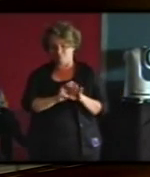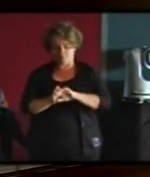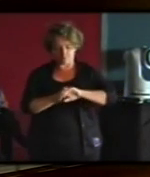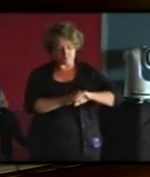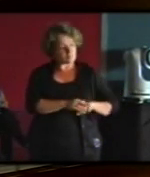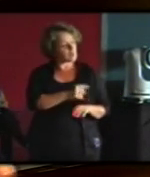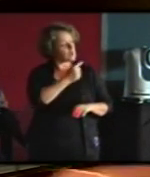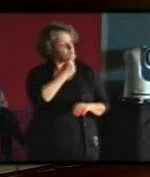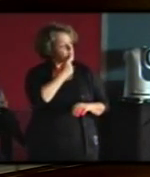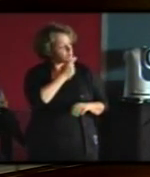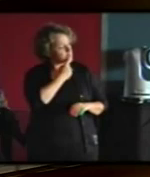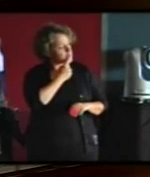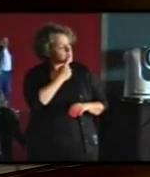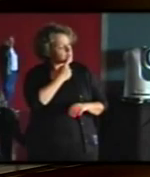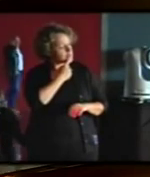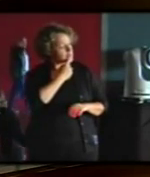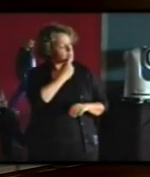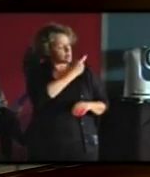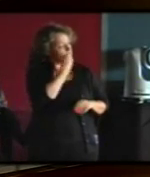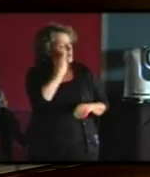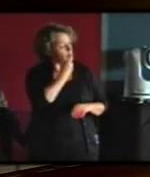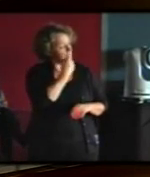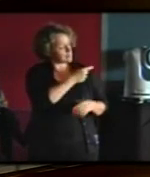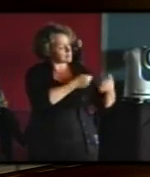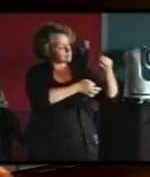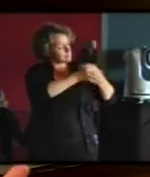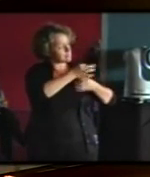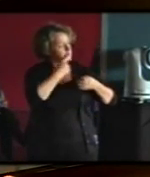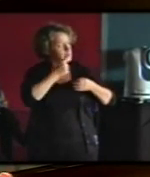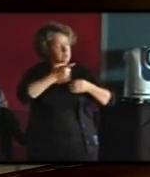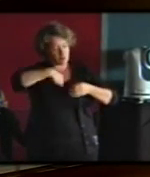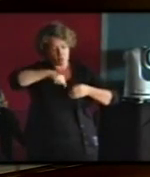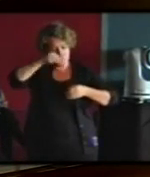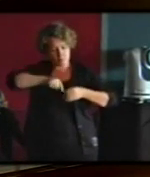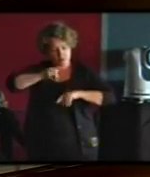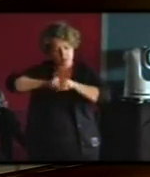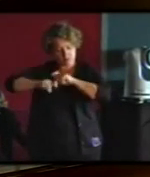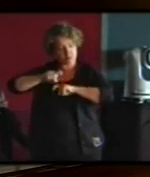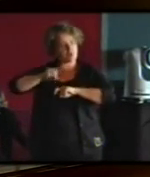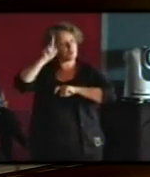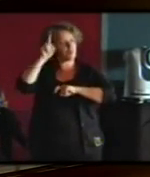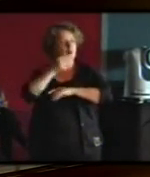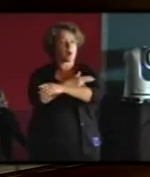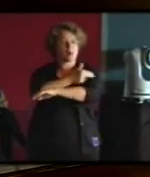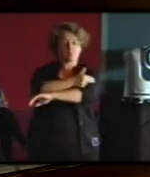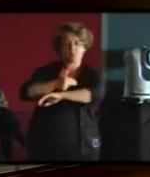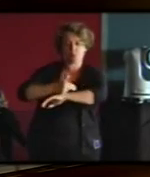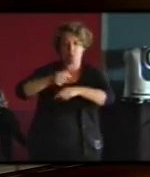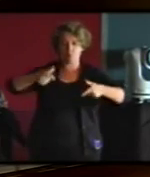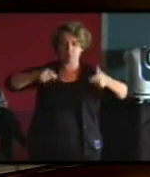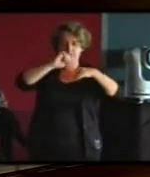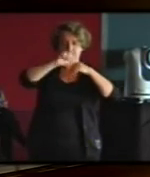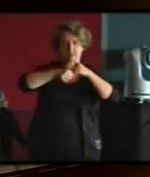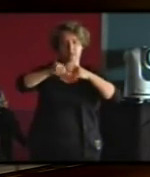c'est-à-dire qu'il faudrait peut-être faire comme avant. Vous nous tressez le portrait du comportement du bureau haussmannien, durable, évolutif, transformable,